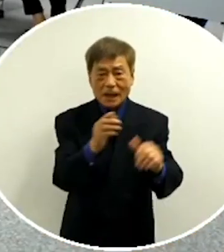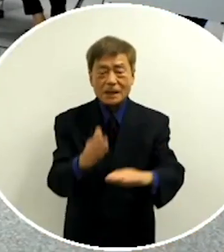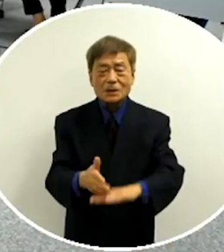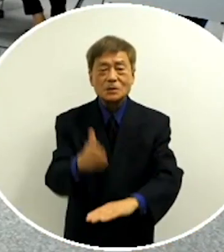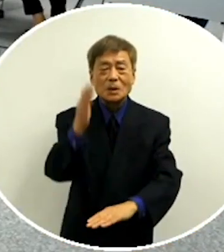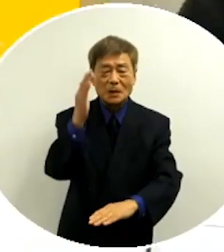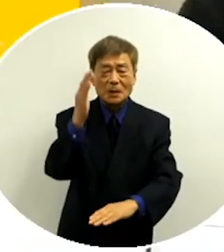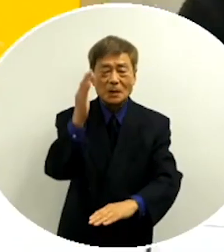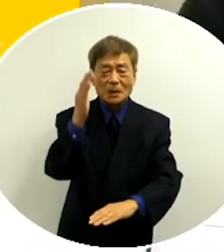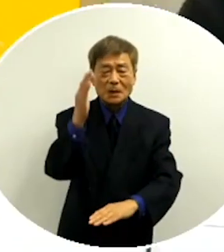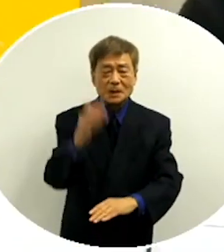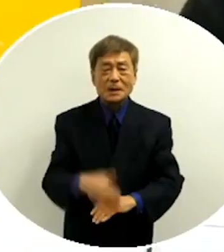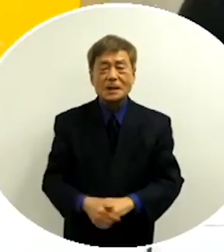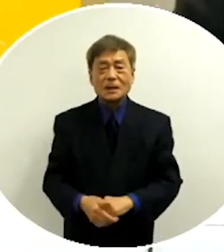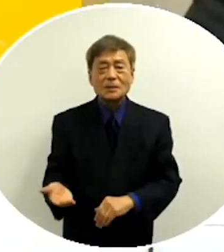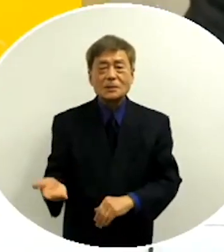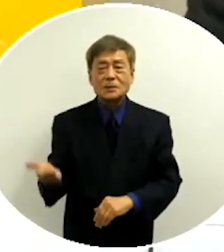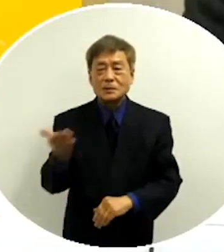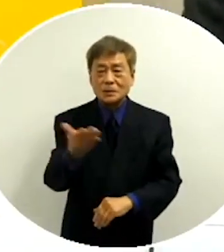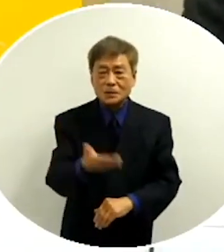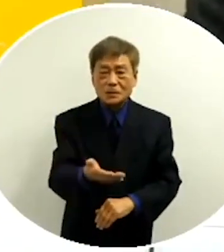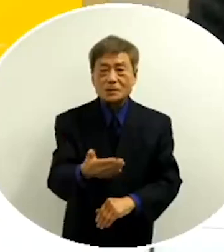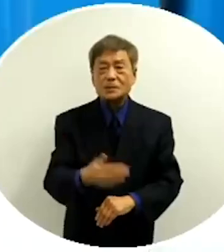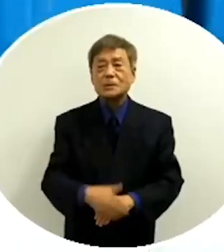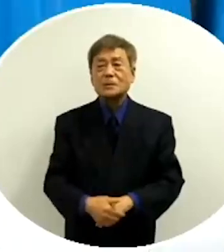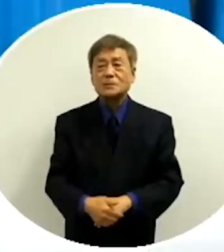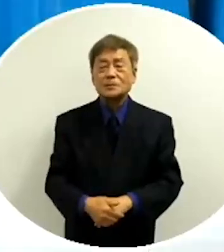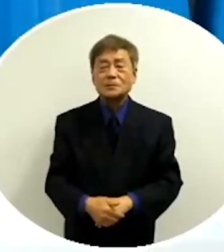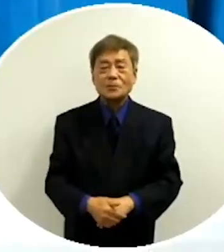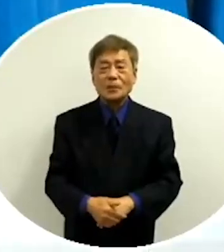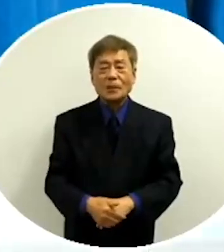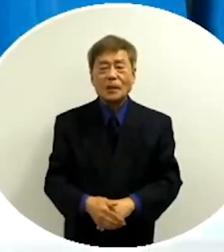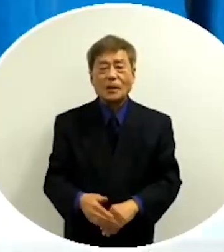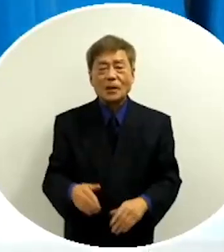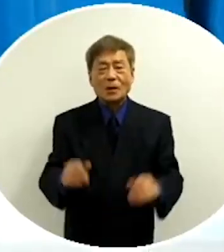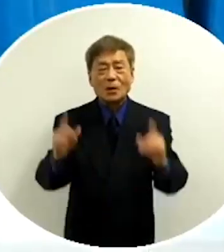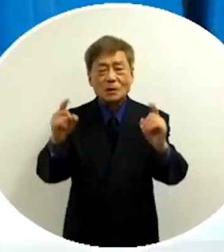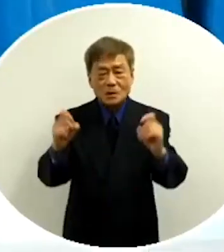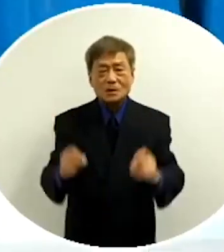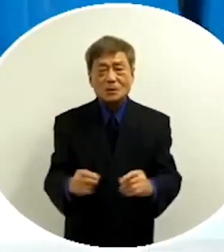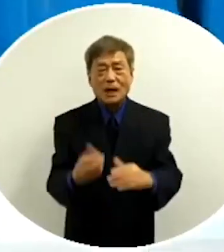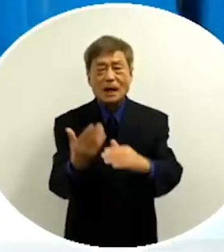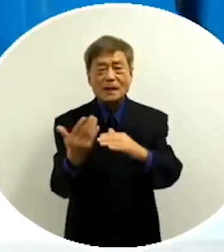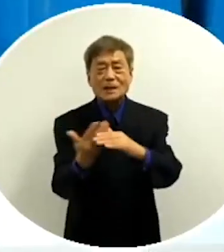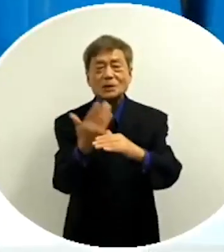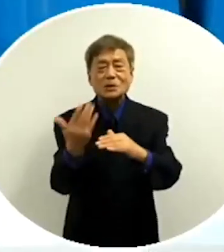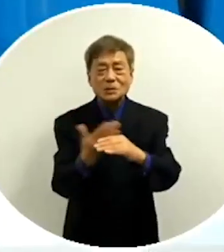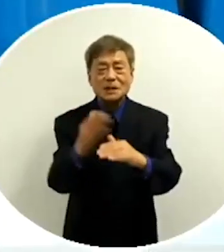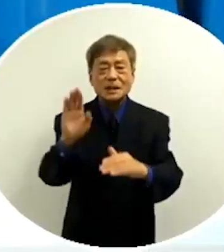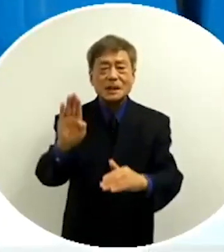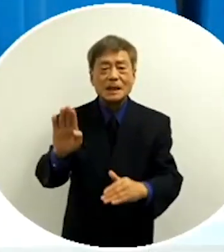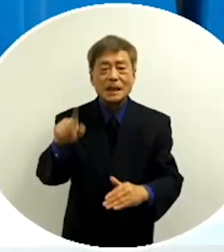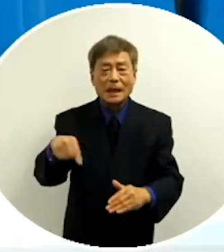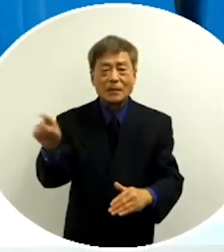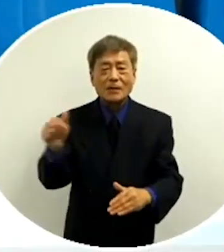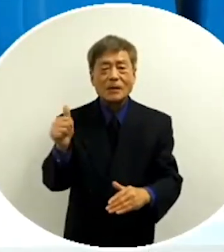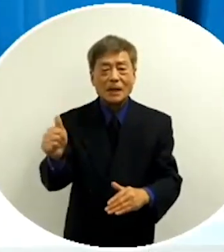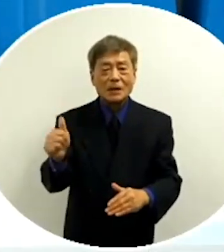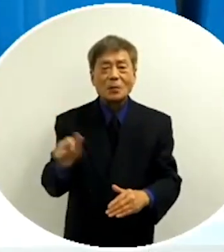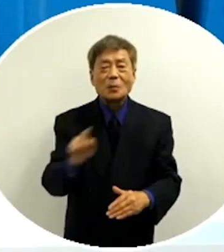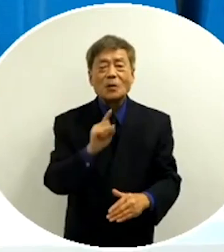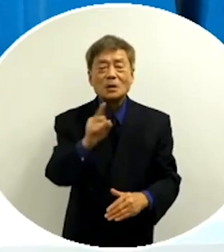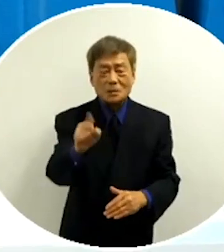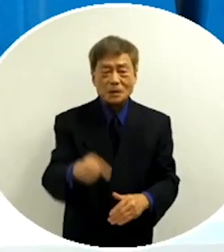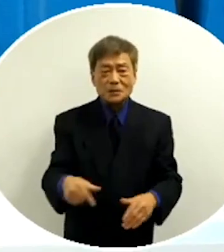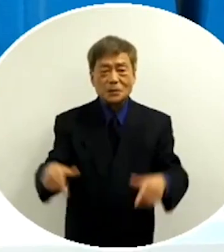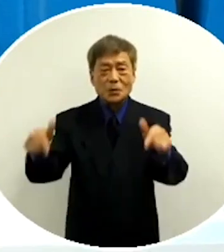引き継ぎまして泉剣と甲をお願いしますはいこんにちは泉健太と言います選曲は京都3区